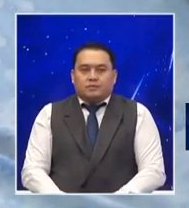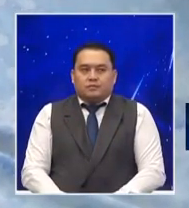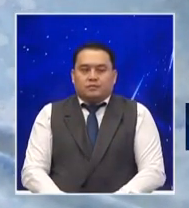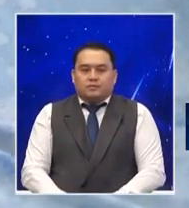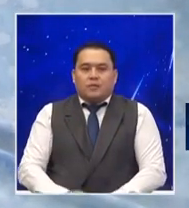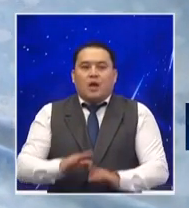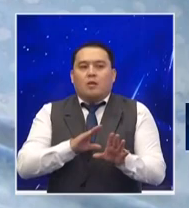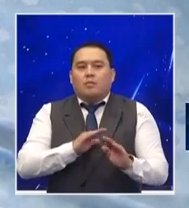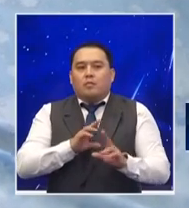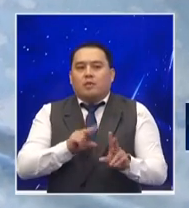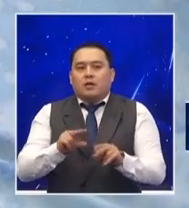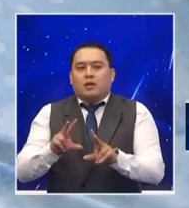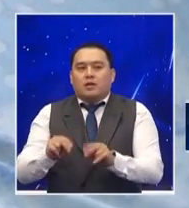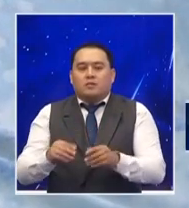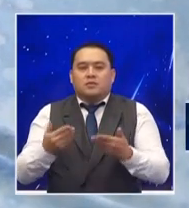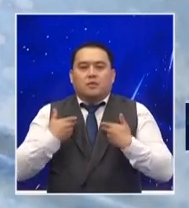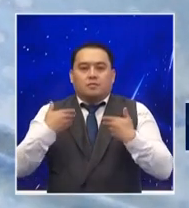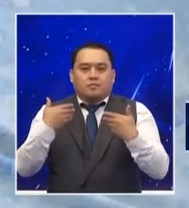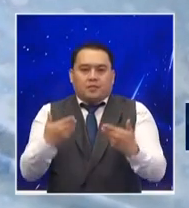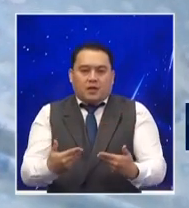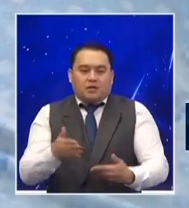Балаларымыз бақытты болсын осы өмірде.